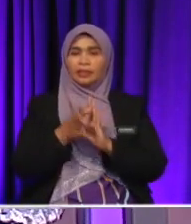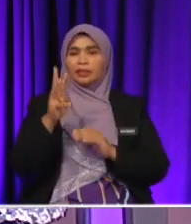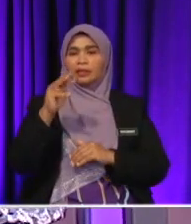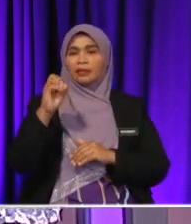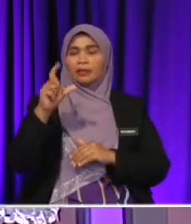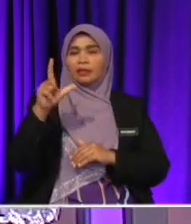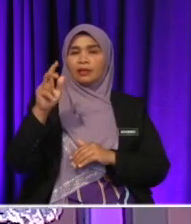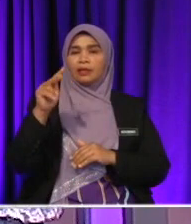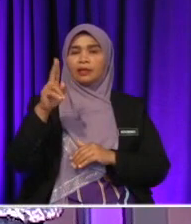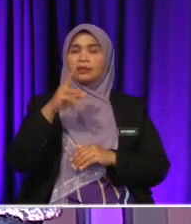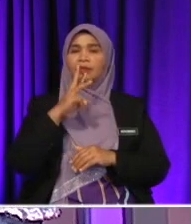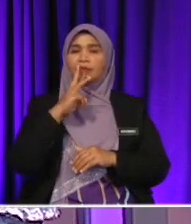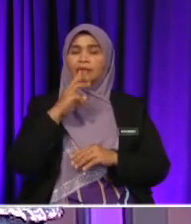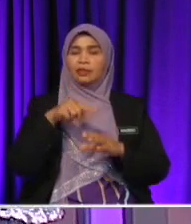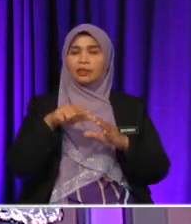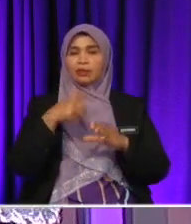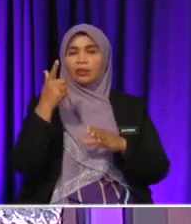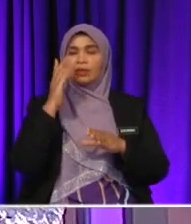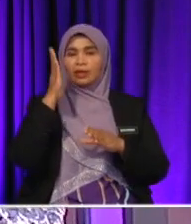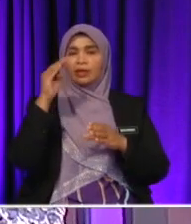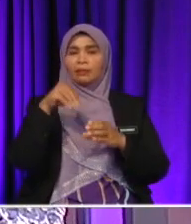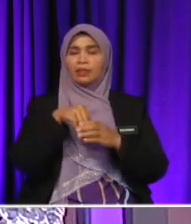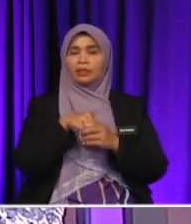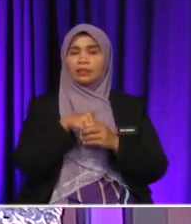di luar akan masuk tiket dalam